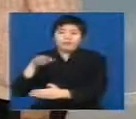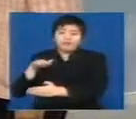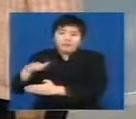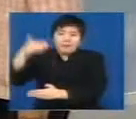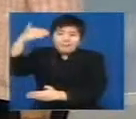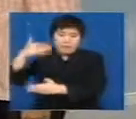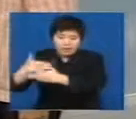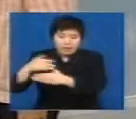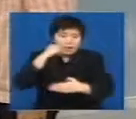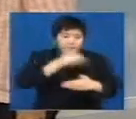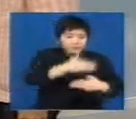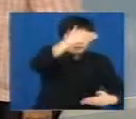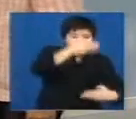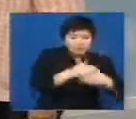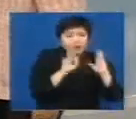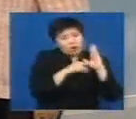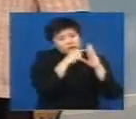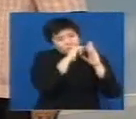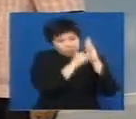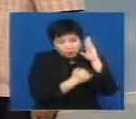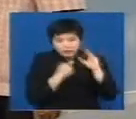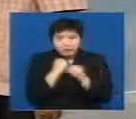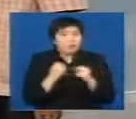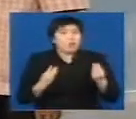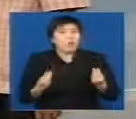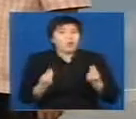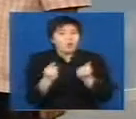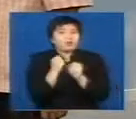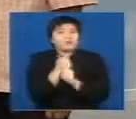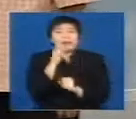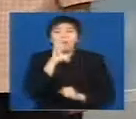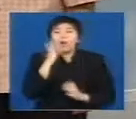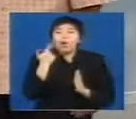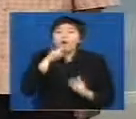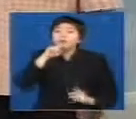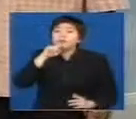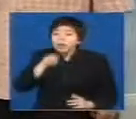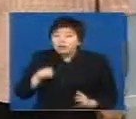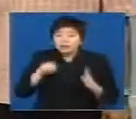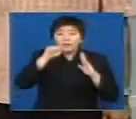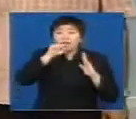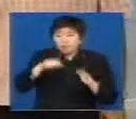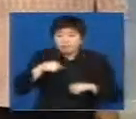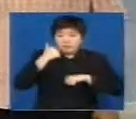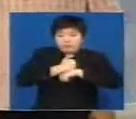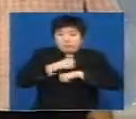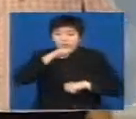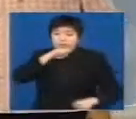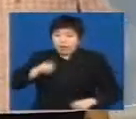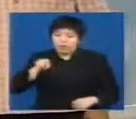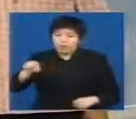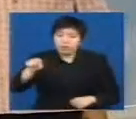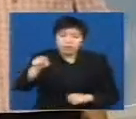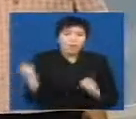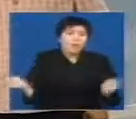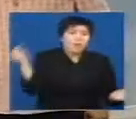ที่นี่ได้อันนี้เพื่อความรวดเร็วแล้วก็ทันการนี่ฉะนั้นกว่าจะสั่งทอดเป็นทอดๆเมื่อไหร่จะได้ปิดน้ำท่วมซะแล้วอะ